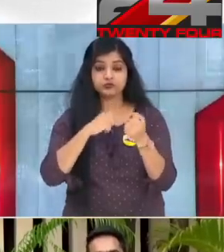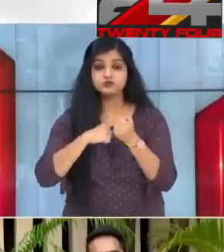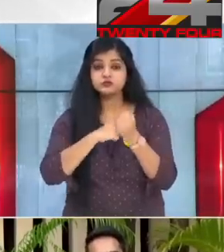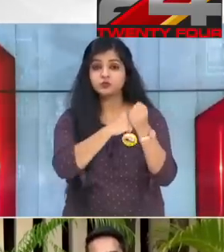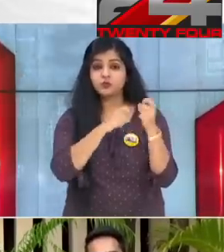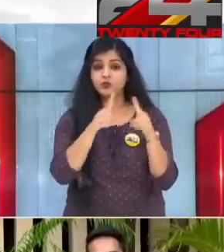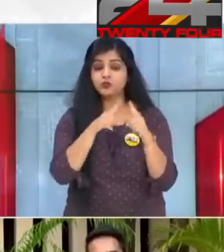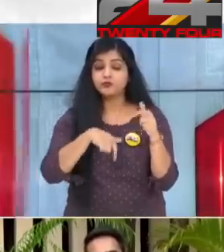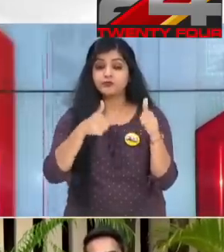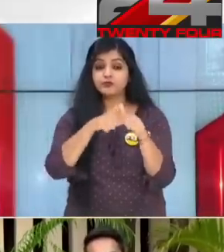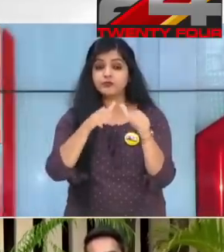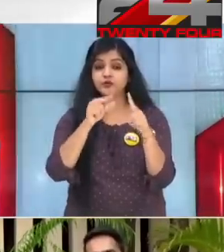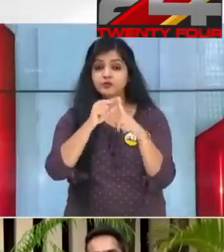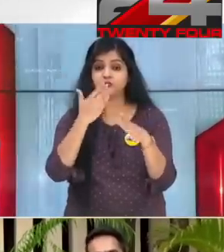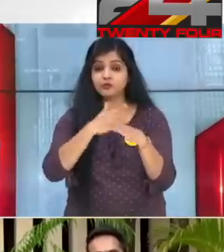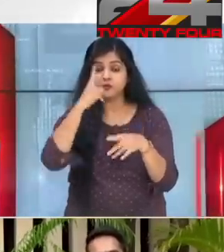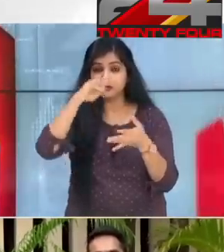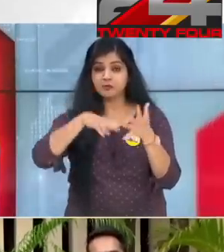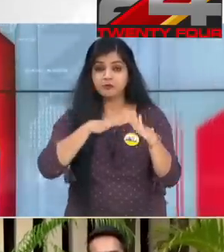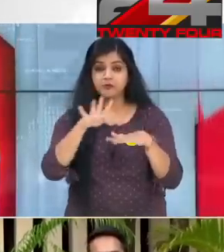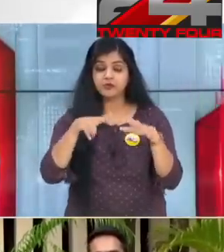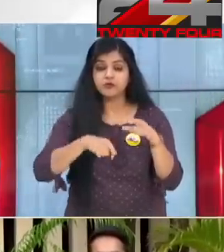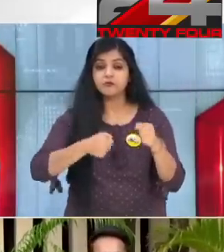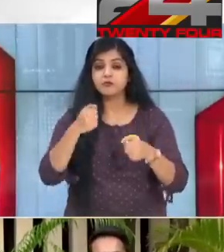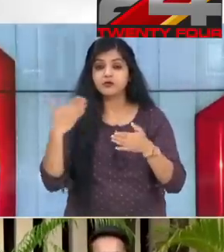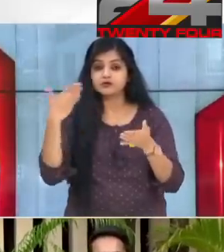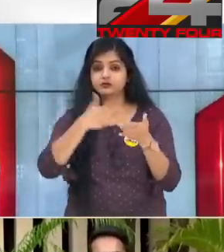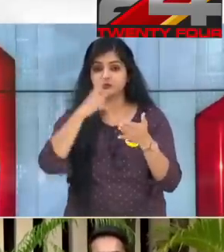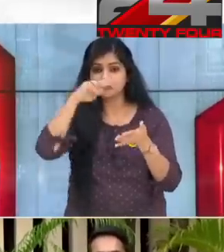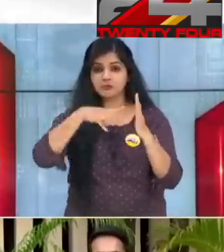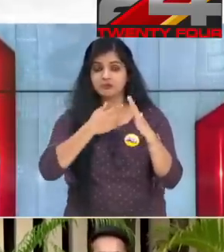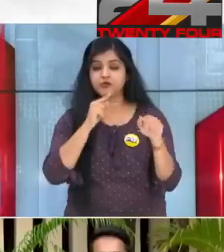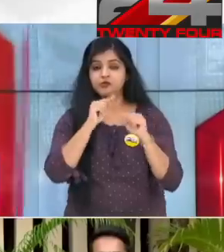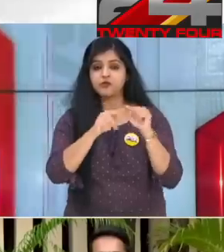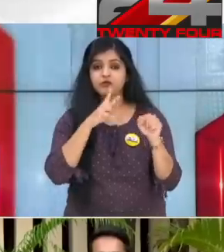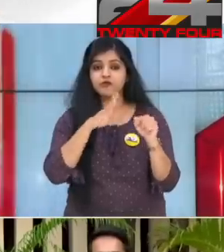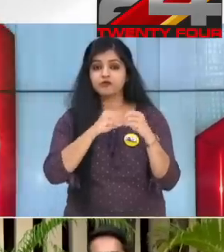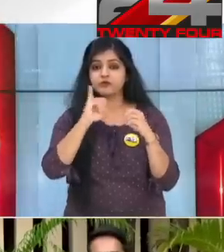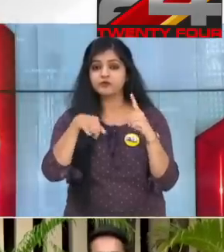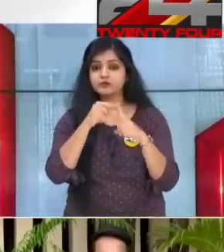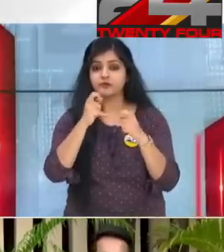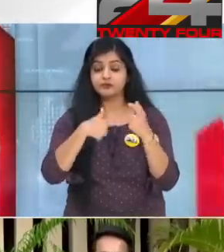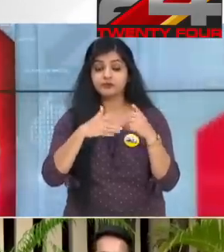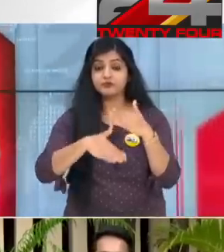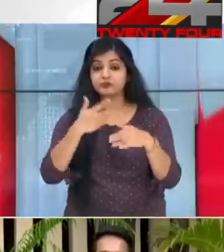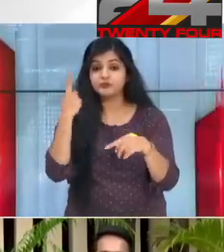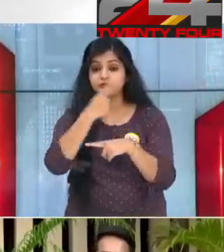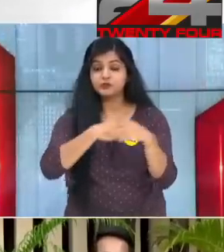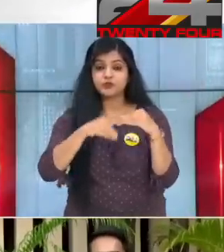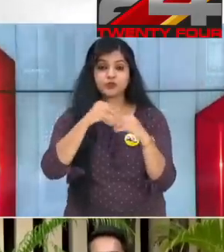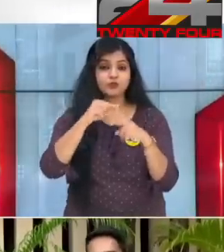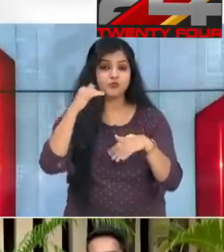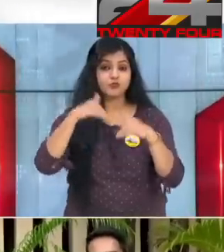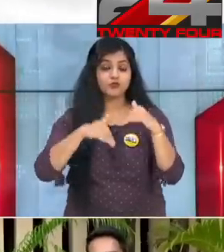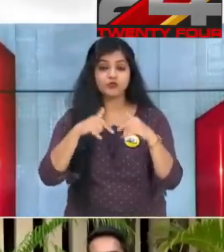പിന്തുണയോടുകൂടിയാണ് AAP പ്രവർത്തകർ ഗൂഢാലോചന നടത്തി ഈ മാർച്ച് സംഘടിപ്പിച്ചെന്ന ആരോപണമാണ് ഉന്നയിക്കുന്നത്. എന്തായാലും വരും ദിവസങ്ങളിലും ഇതൊരു രാഷ്ട്രീയ വിവാദത്തിന് കൂടി